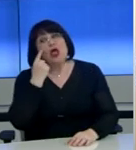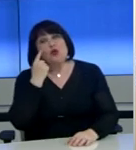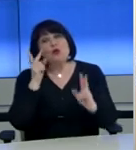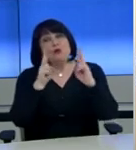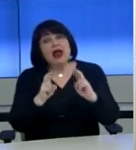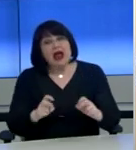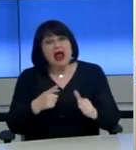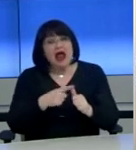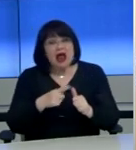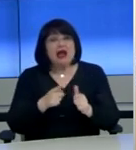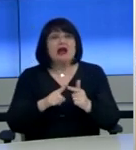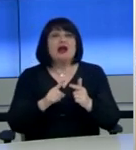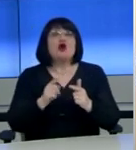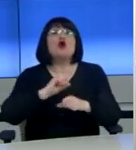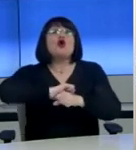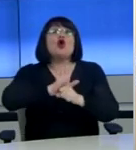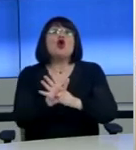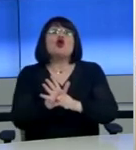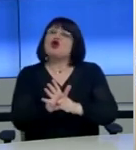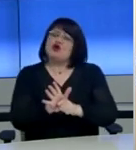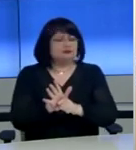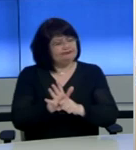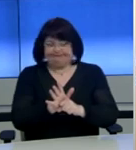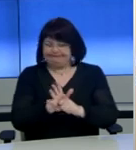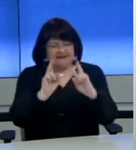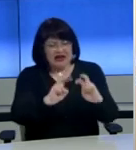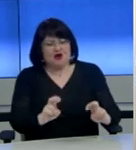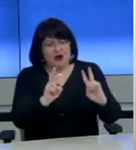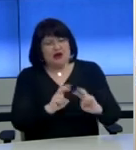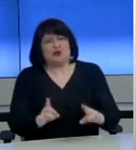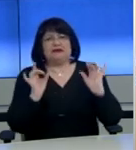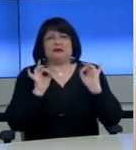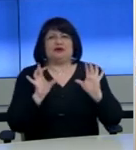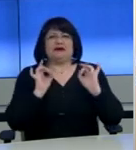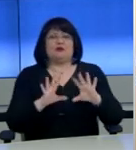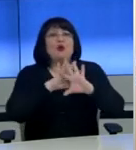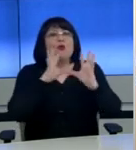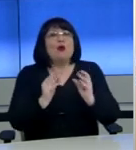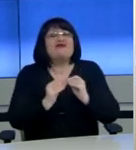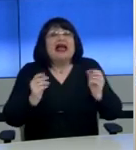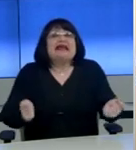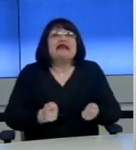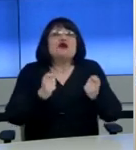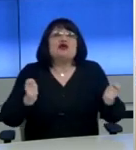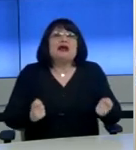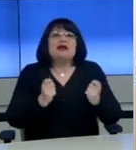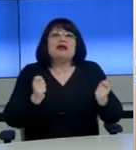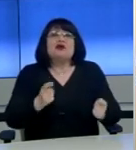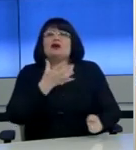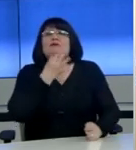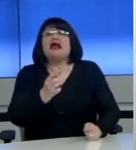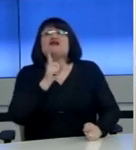και ατελέσφορα τους ελέγχους για τον κορονοϊό. Και με όλα όσα γίνονται, μοιάζουν με τροχονόμους